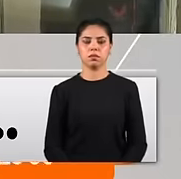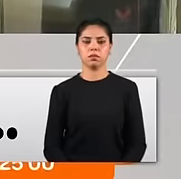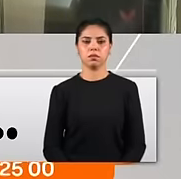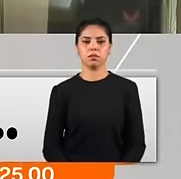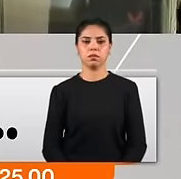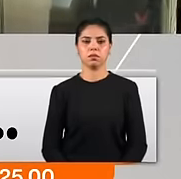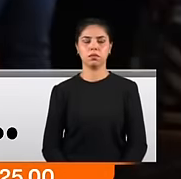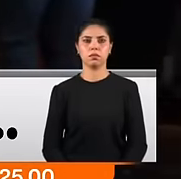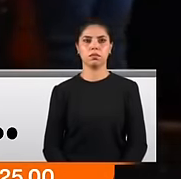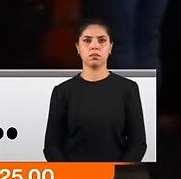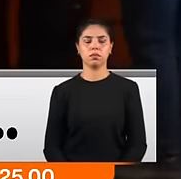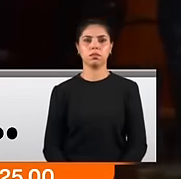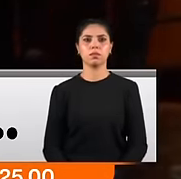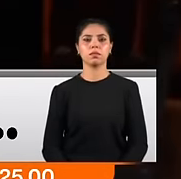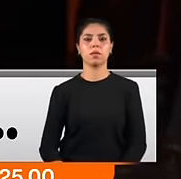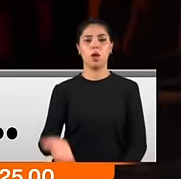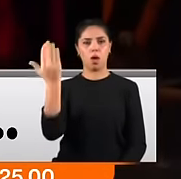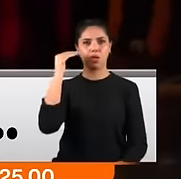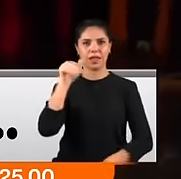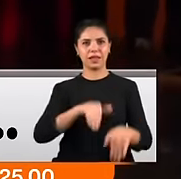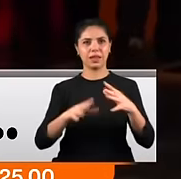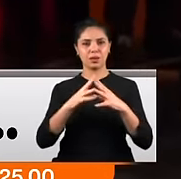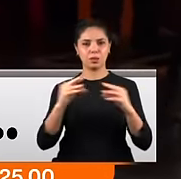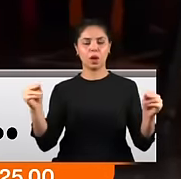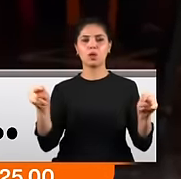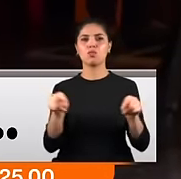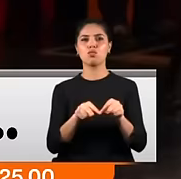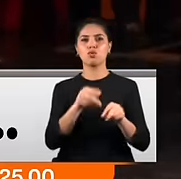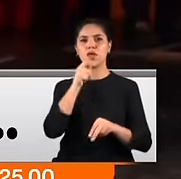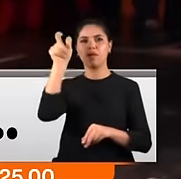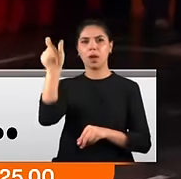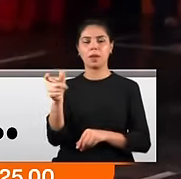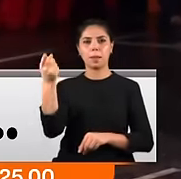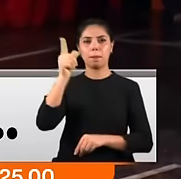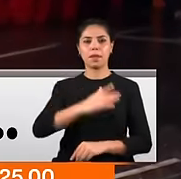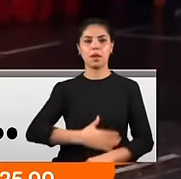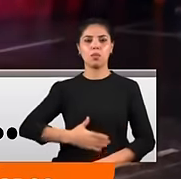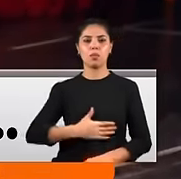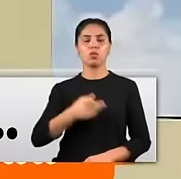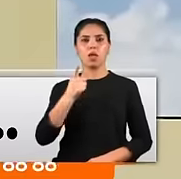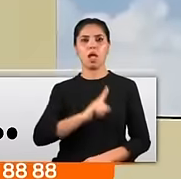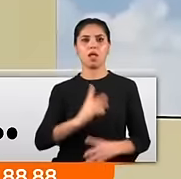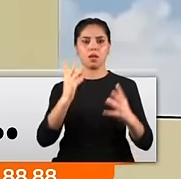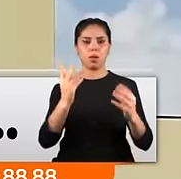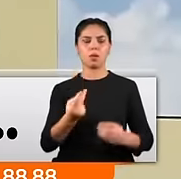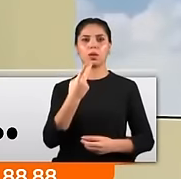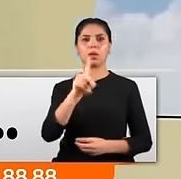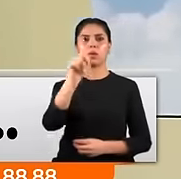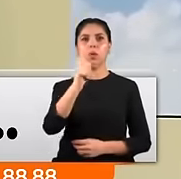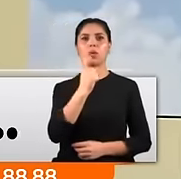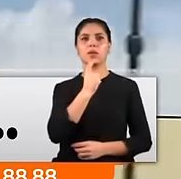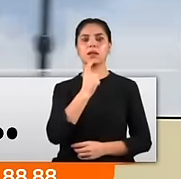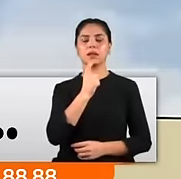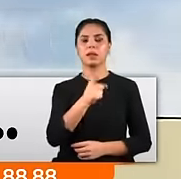Başkanı'na adaylığımı koymayacağım. Önceki seçimi kaybeden Mustafa Bozbey de bir kez daha Bursa'dan aday oldu. 2019 seçimlerinde İyi Parti